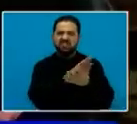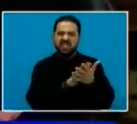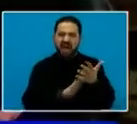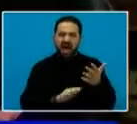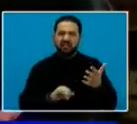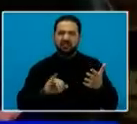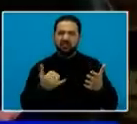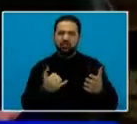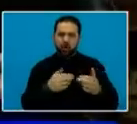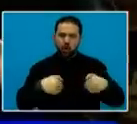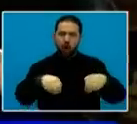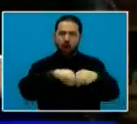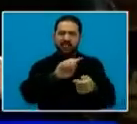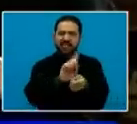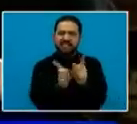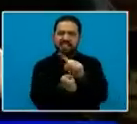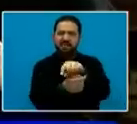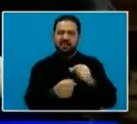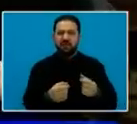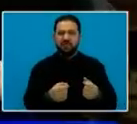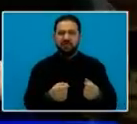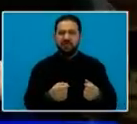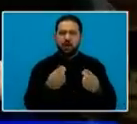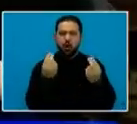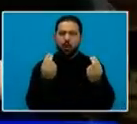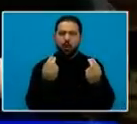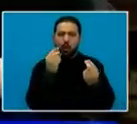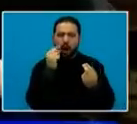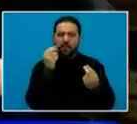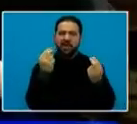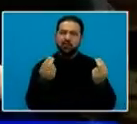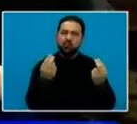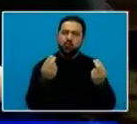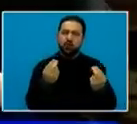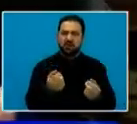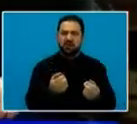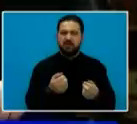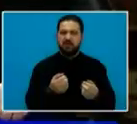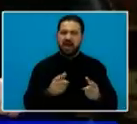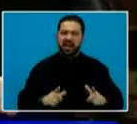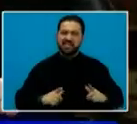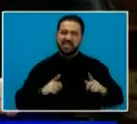curaj. Și automat mă schimbă din start. Nu există